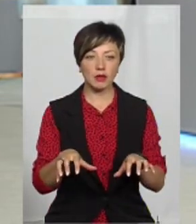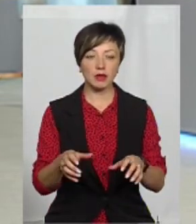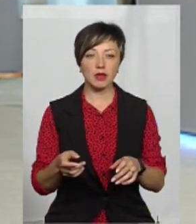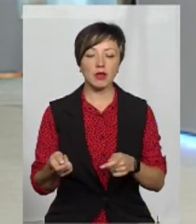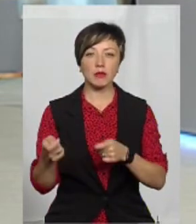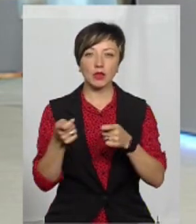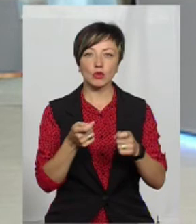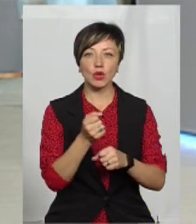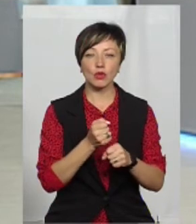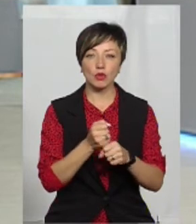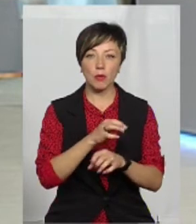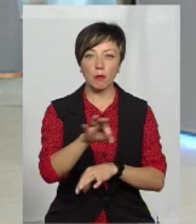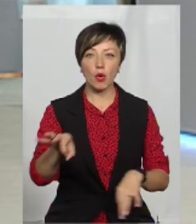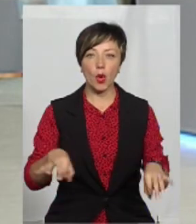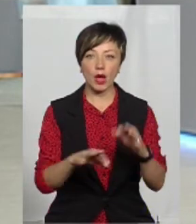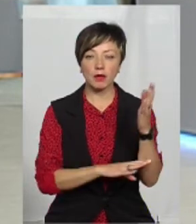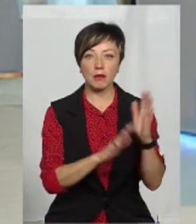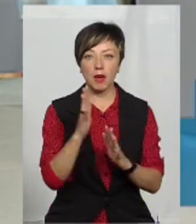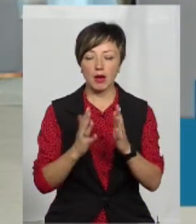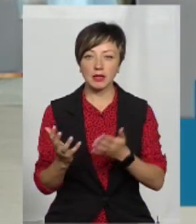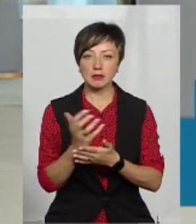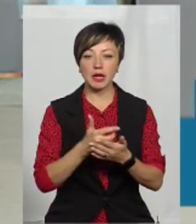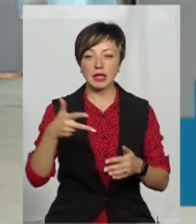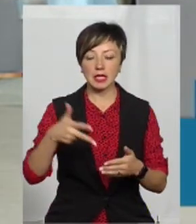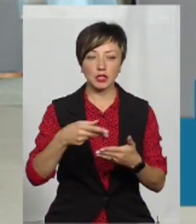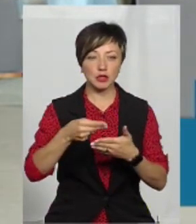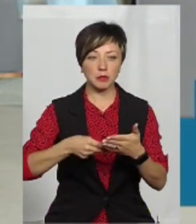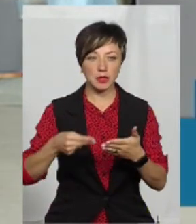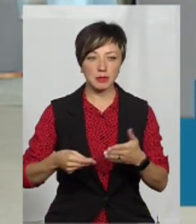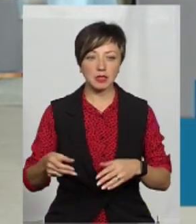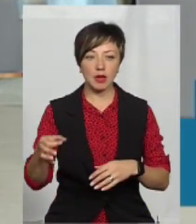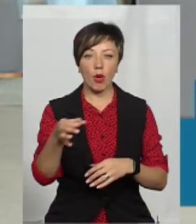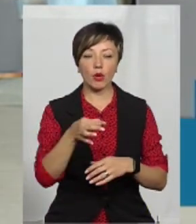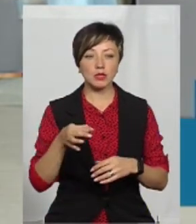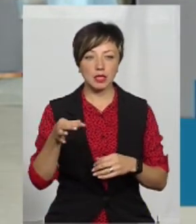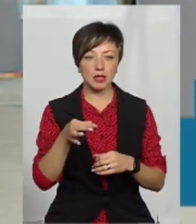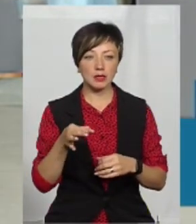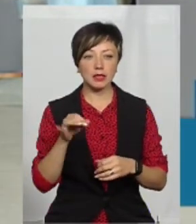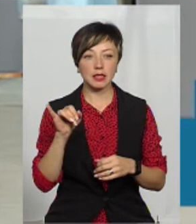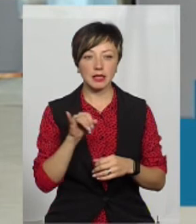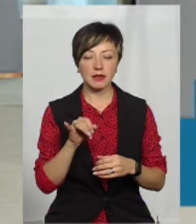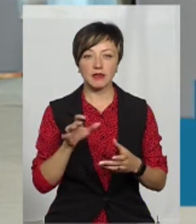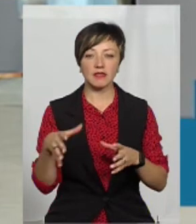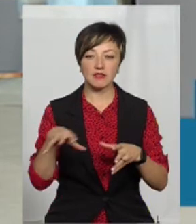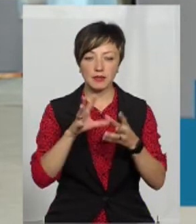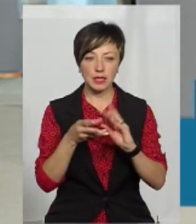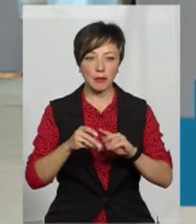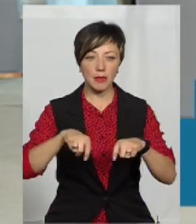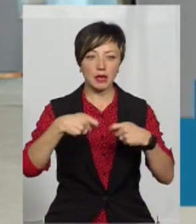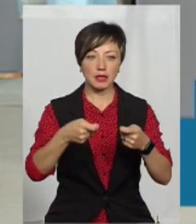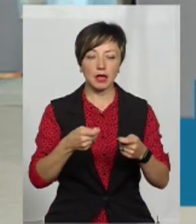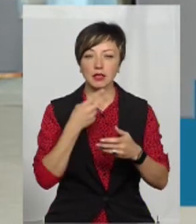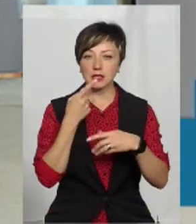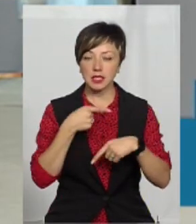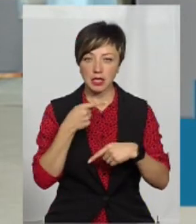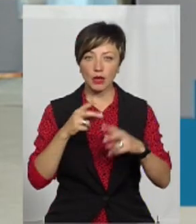йому розроблений проект парку, назбирали 3000 підписів по озерні і все передали йому. Він сказав, що